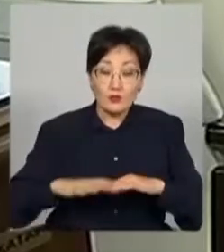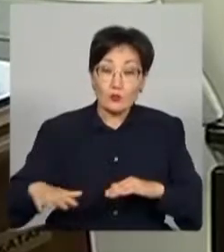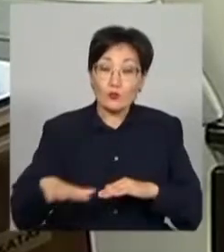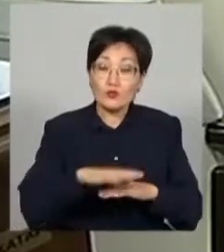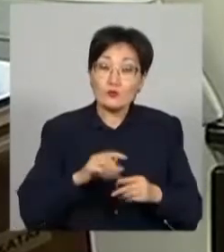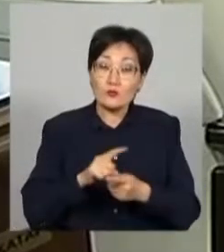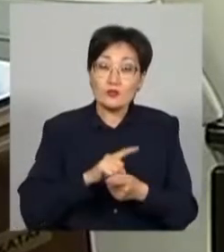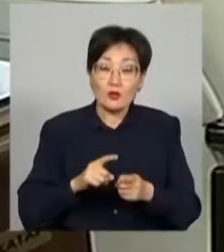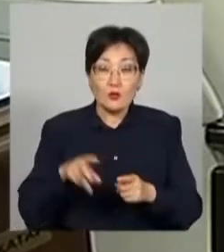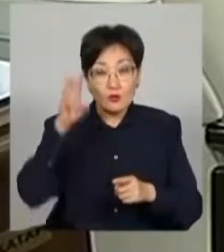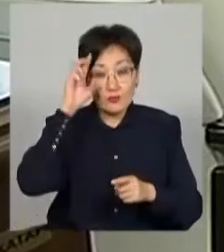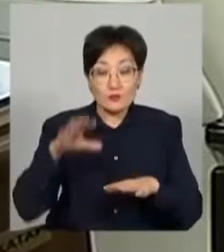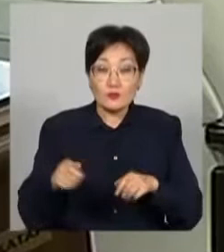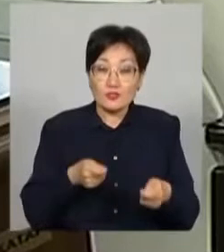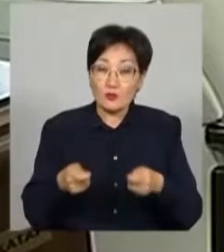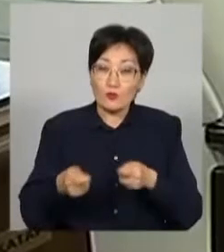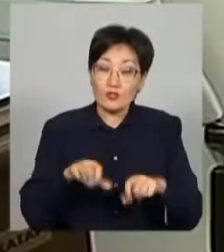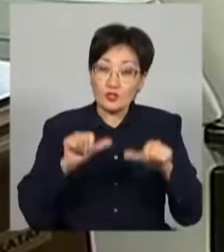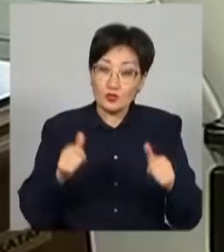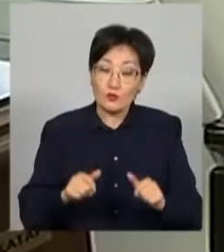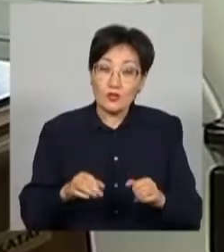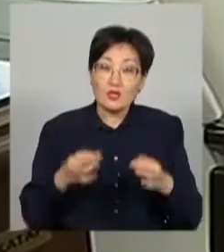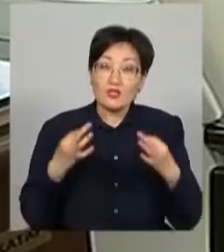өзгерістер мемлекеттік басқару үдерісін